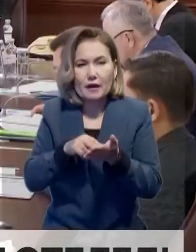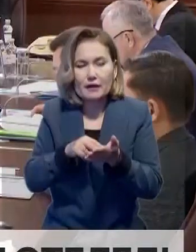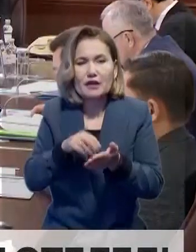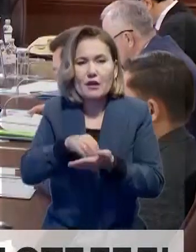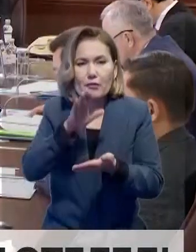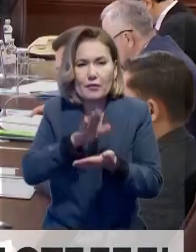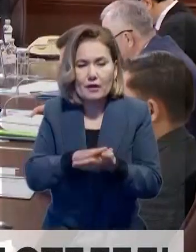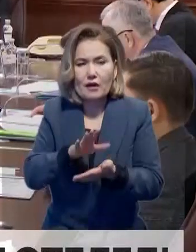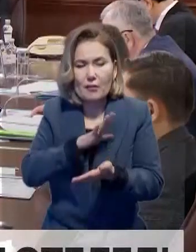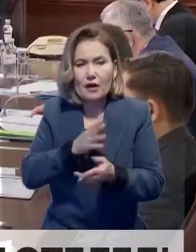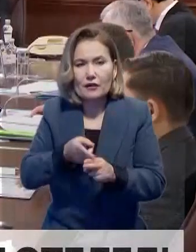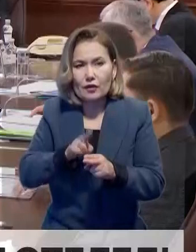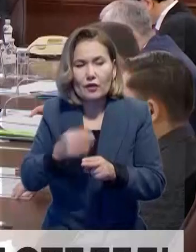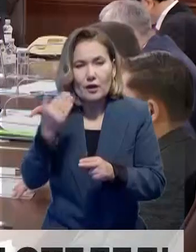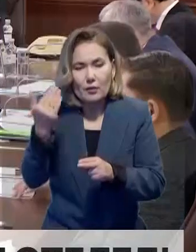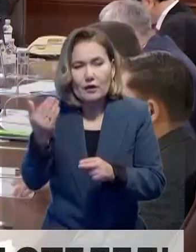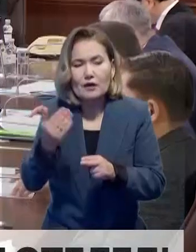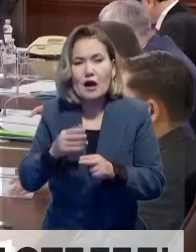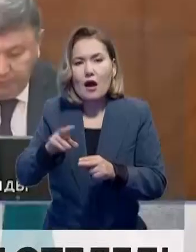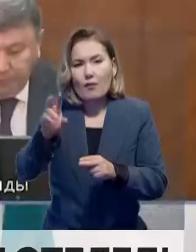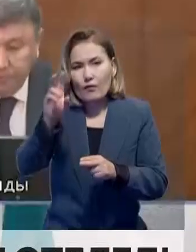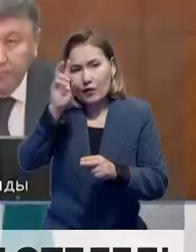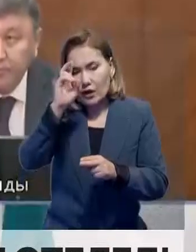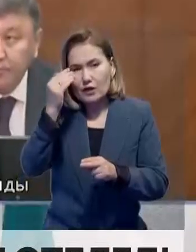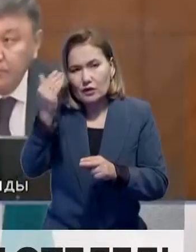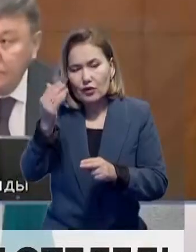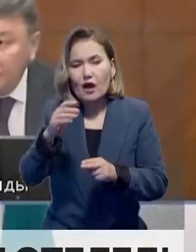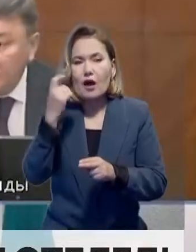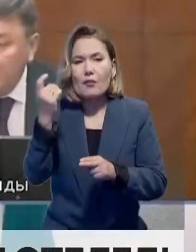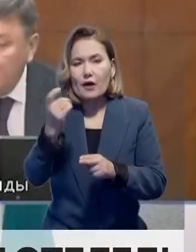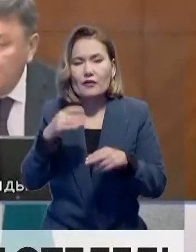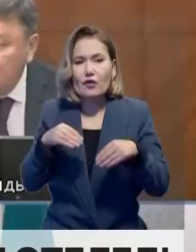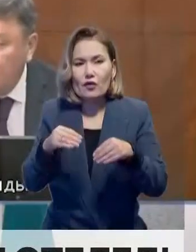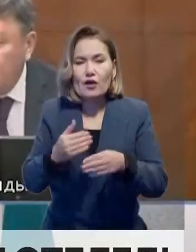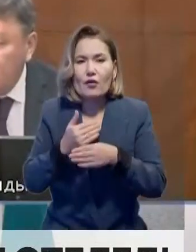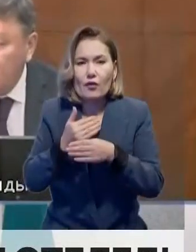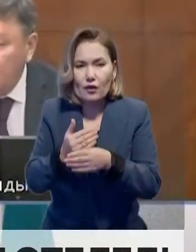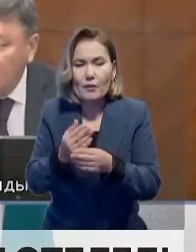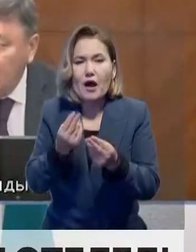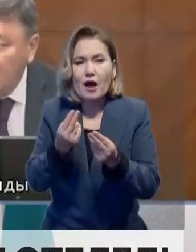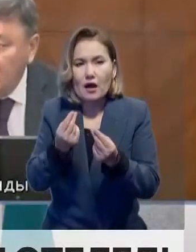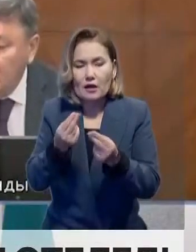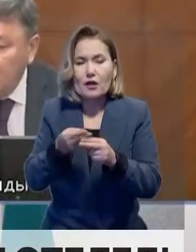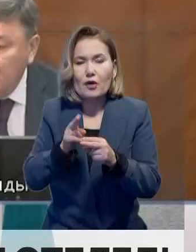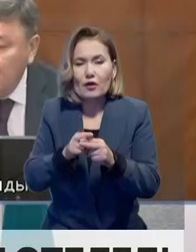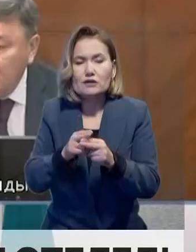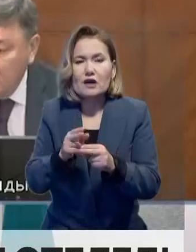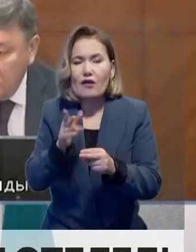белгіленді. Айыппұл санкцияларын қолданбай несиелер мен қарыздарды қайтару мерзімдері